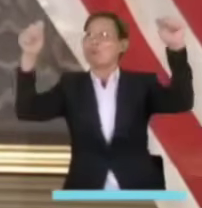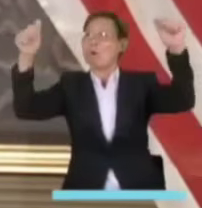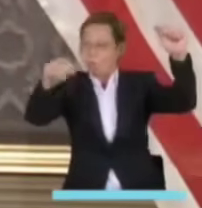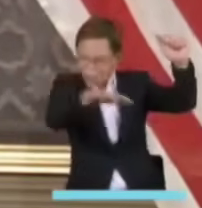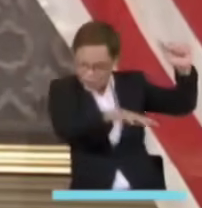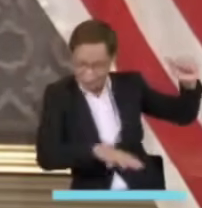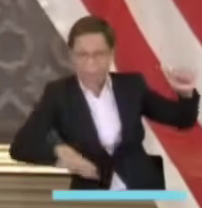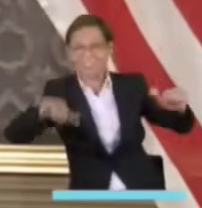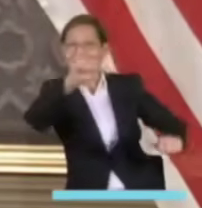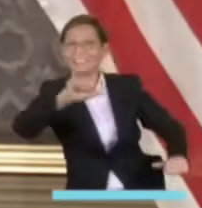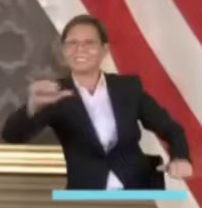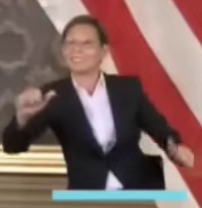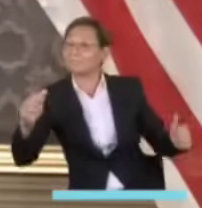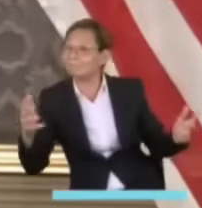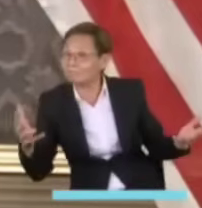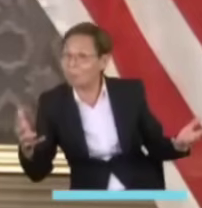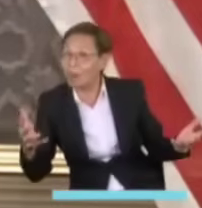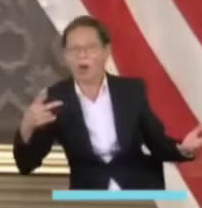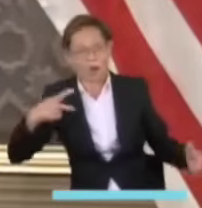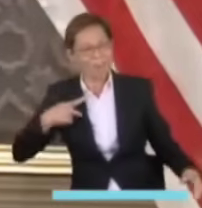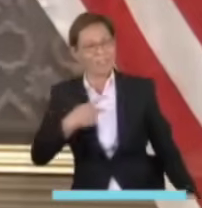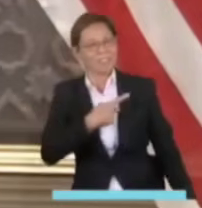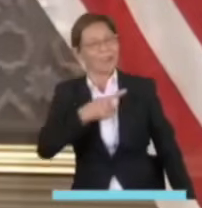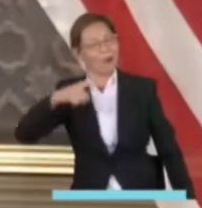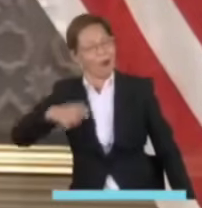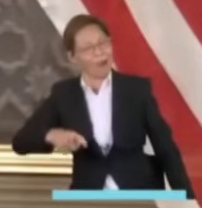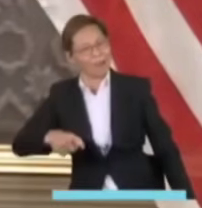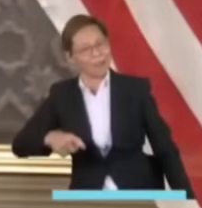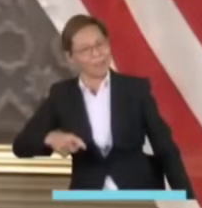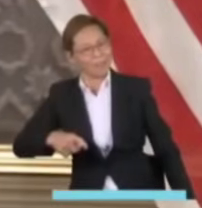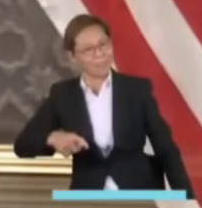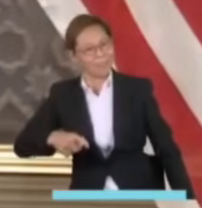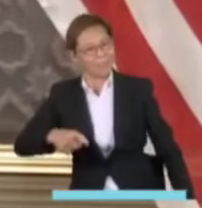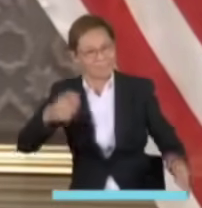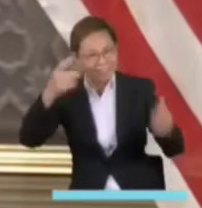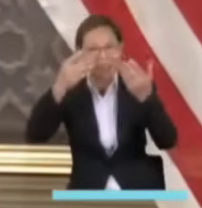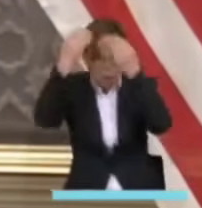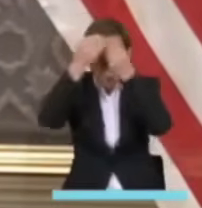Asia. Sebab itu, kita harus rongkai